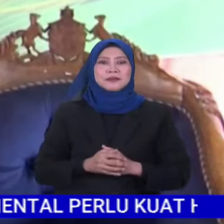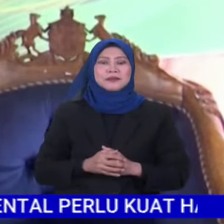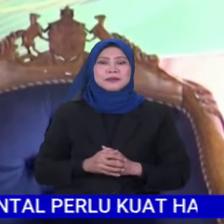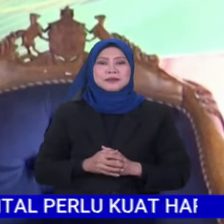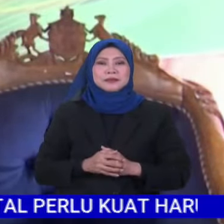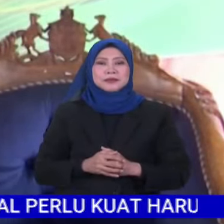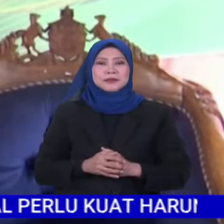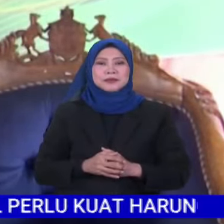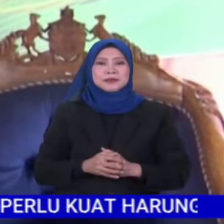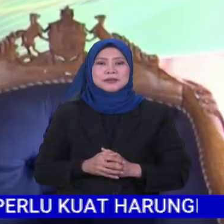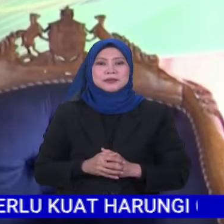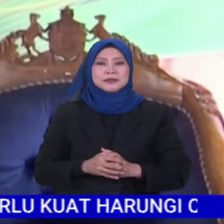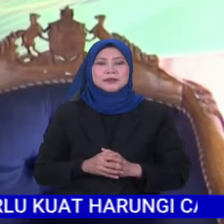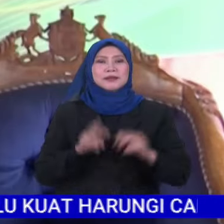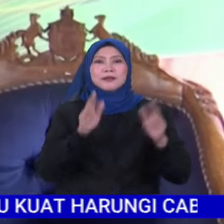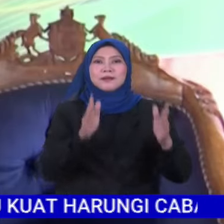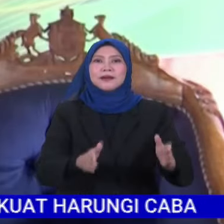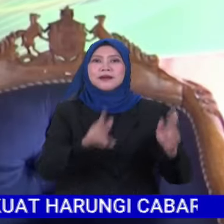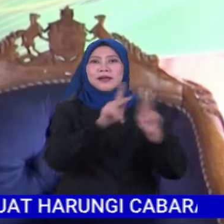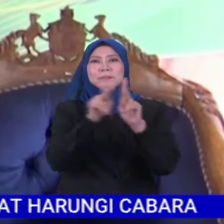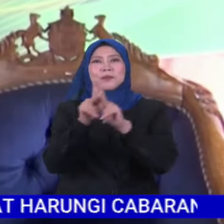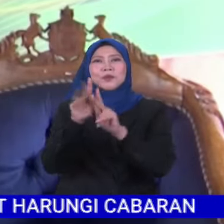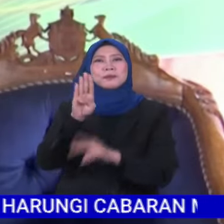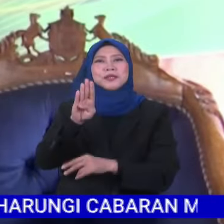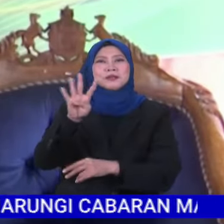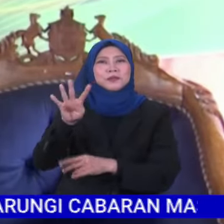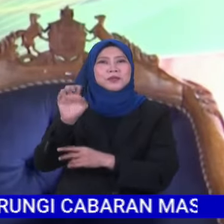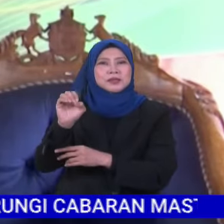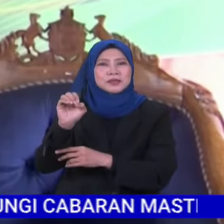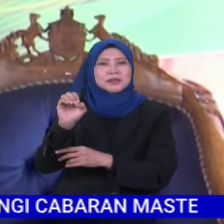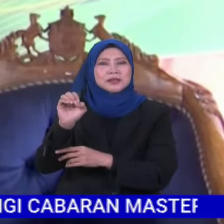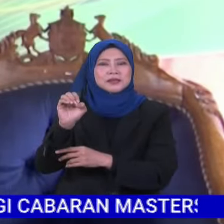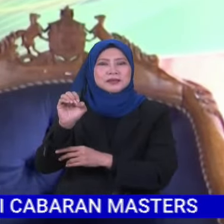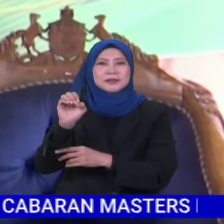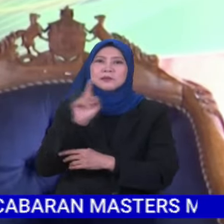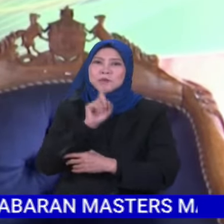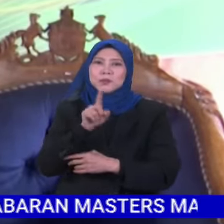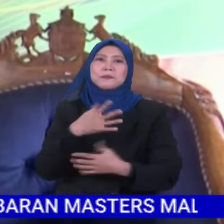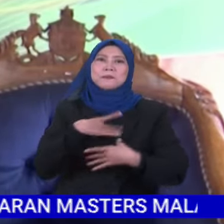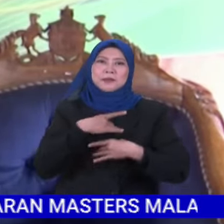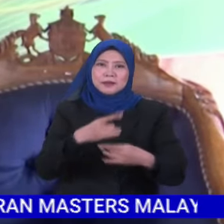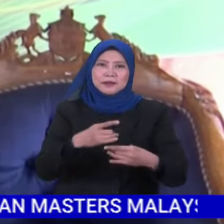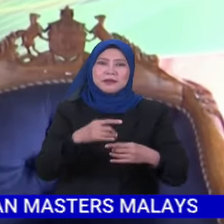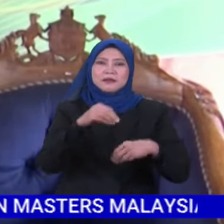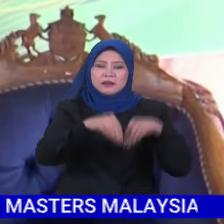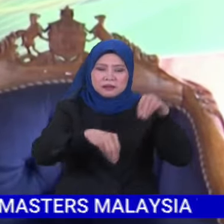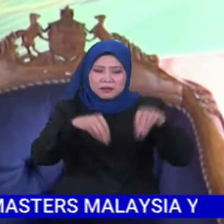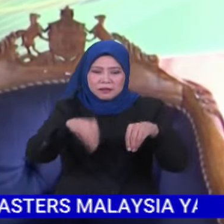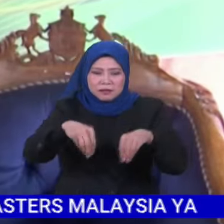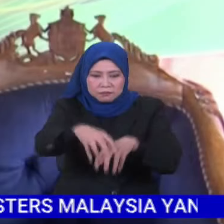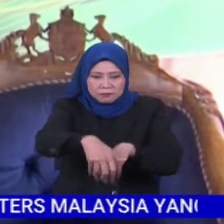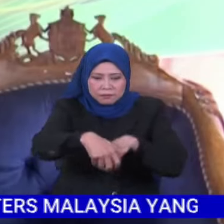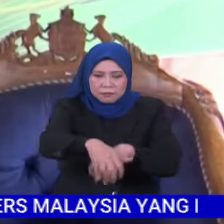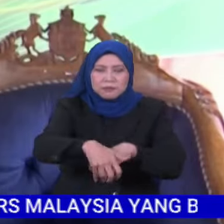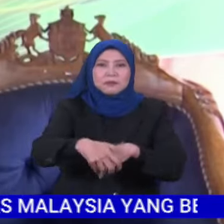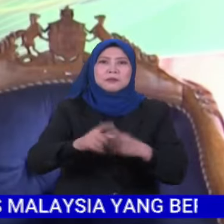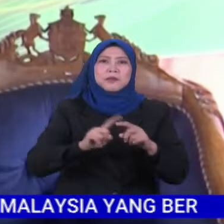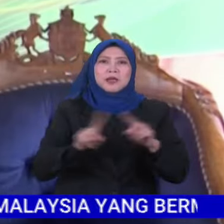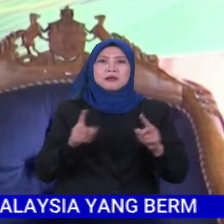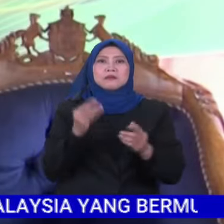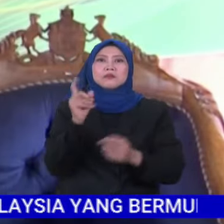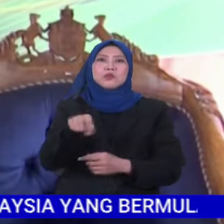orang-orang Kampung lebih 40 ini kan mereka-mereka ini berminat untuk menanam tapi kadang-kadang